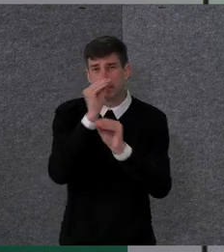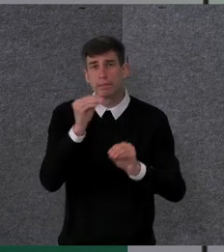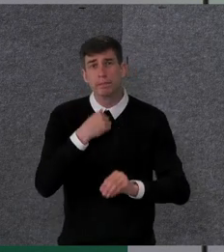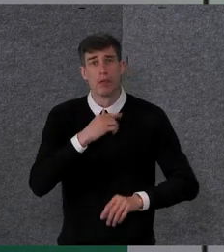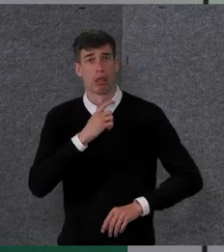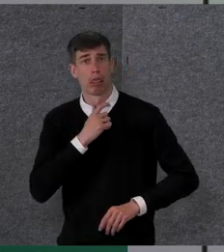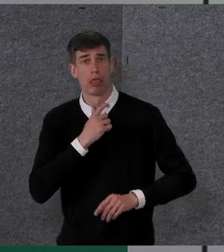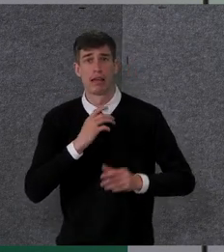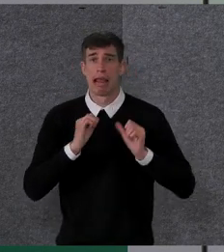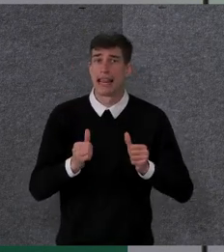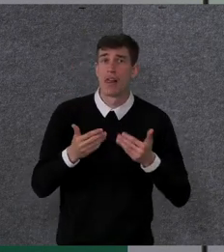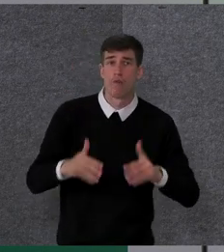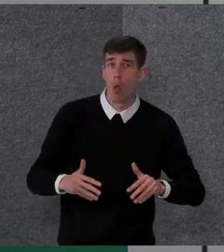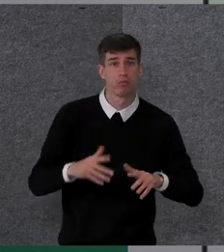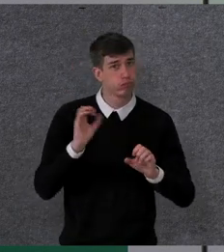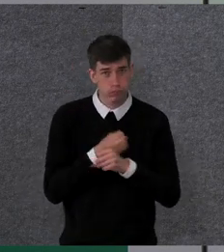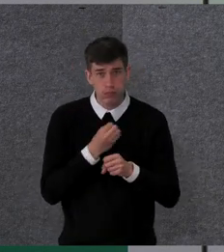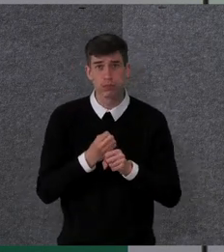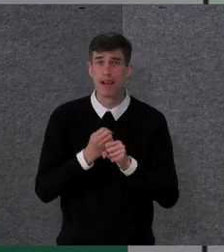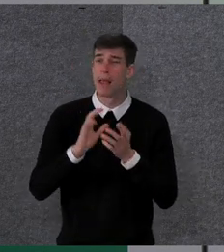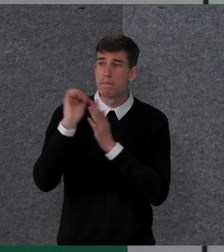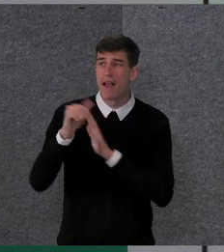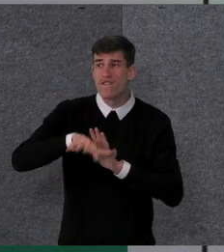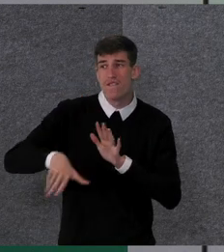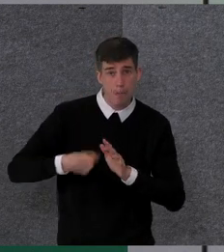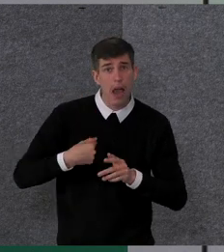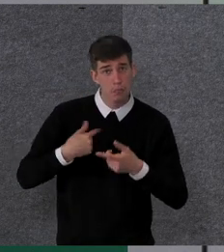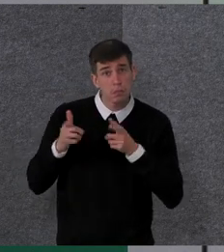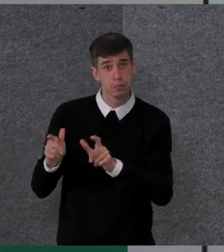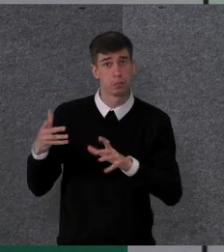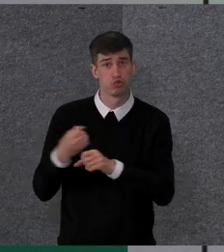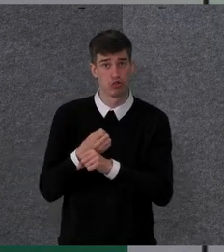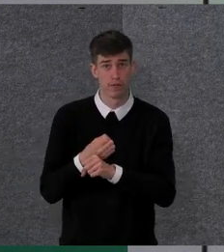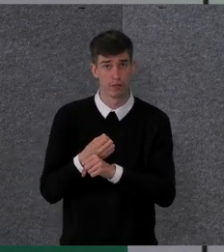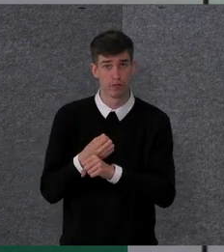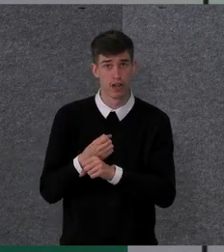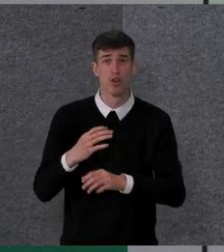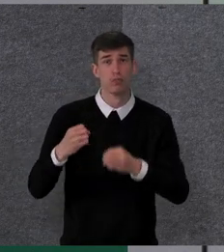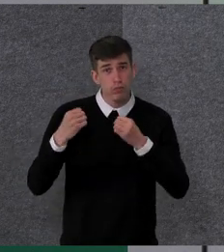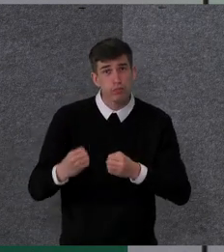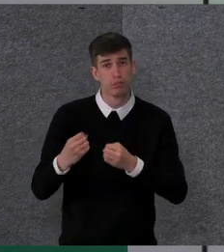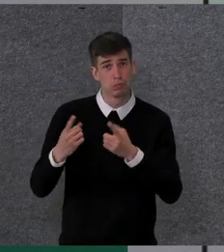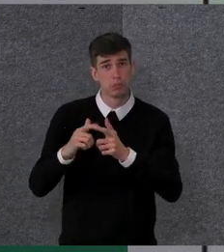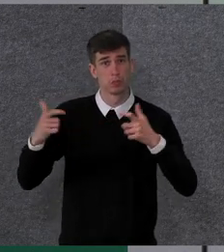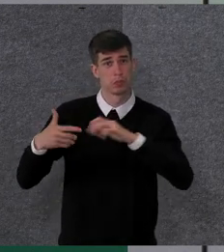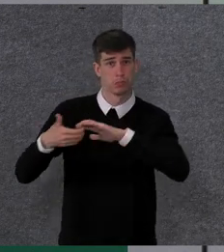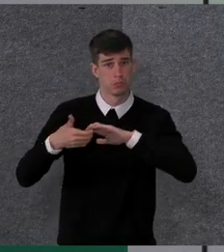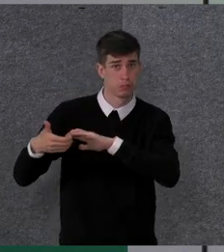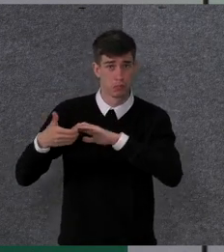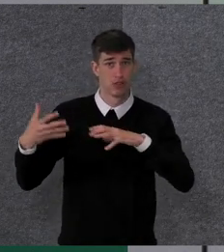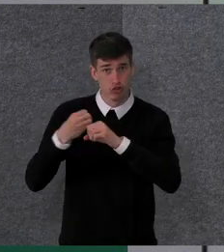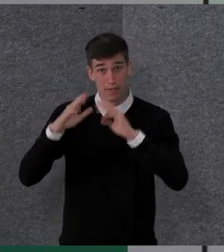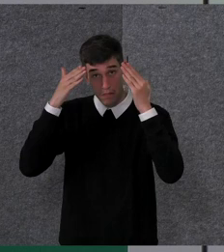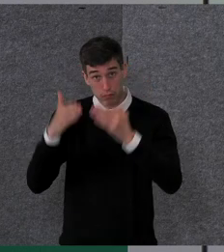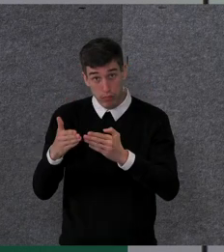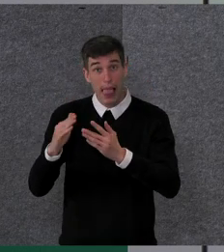hilflos ausgesetzt. Massenverbrechen können verhindert werden, wenn sich Staaten zusammentun und ihre Institutionen darauf ausrichten. Dann